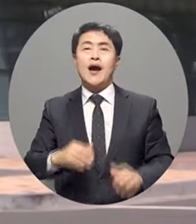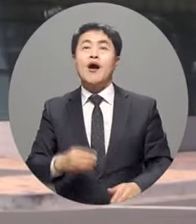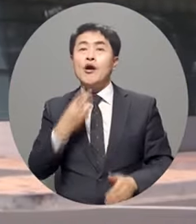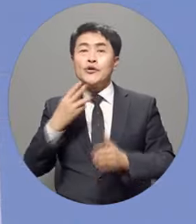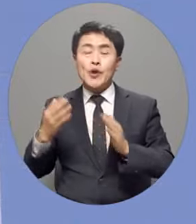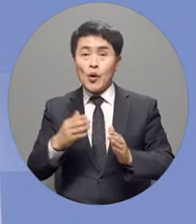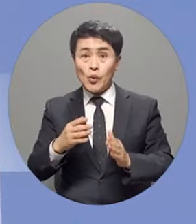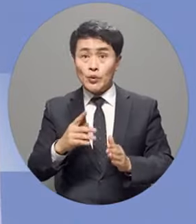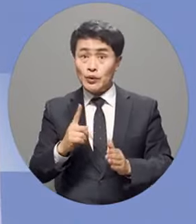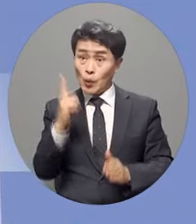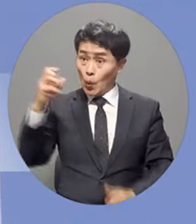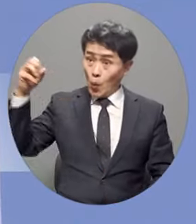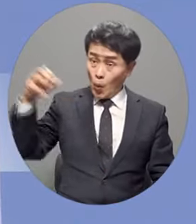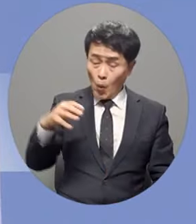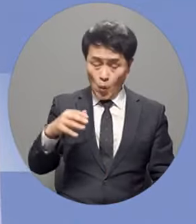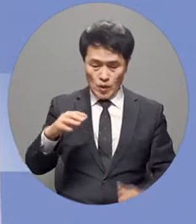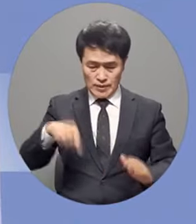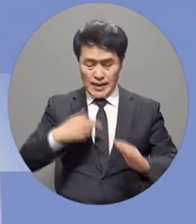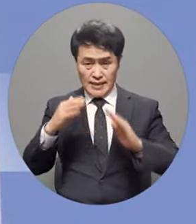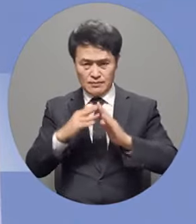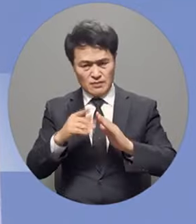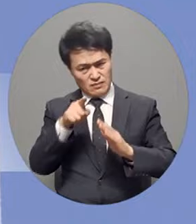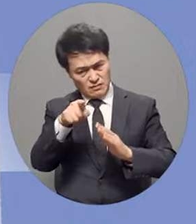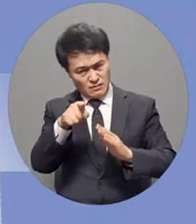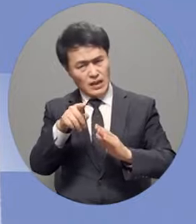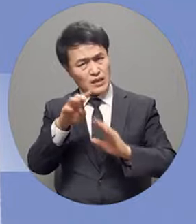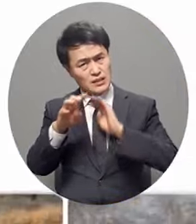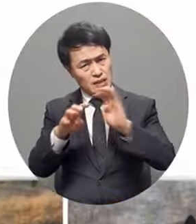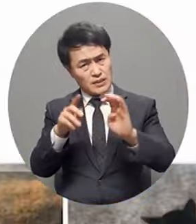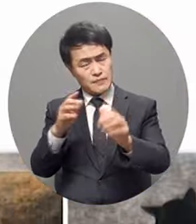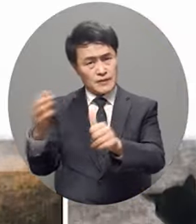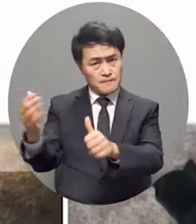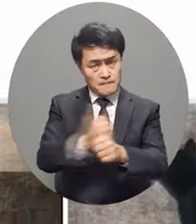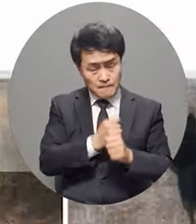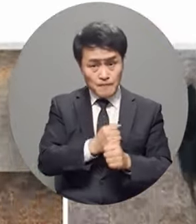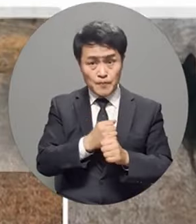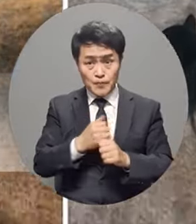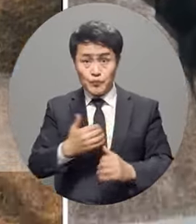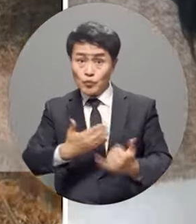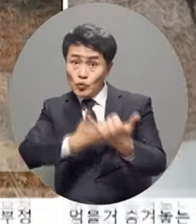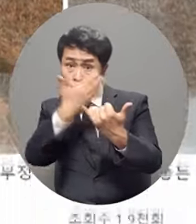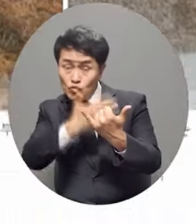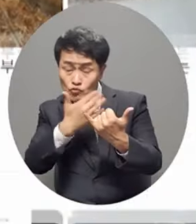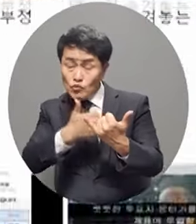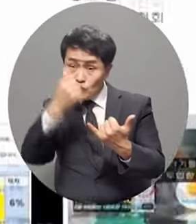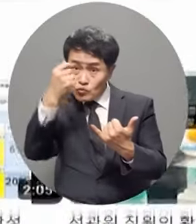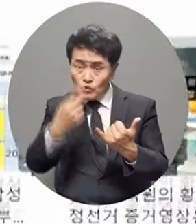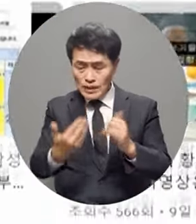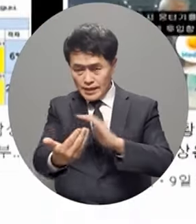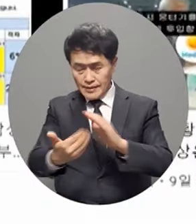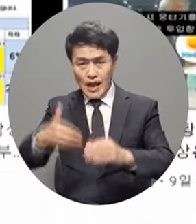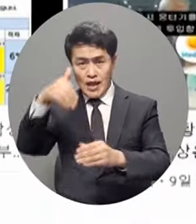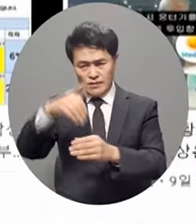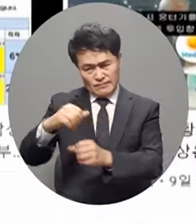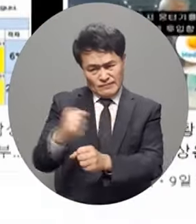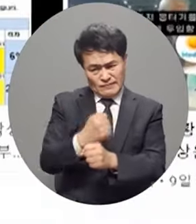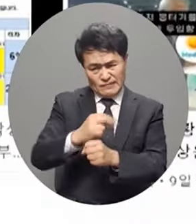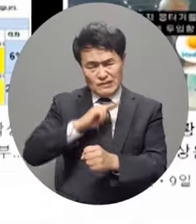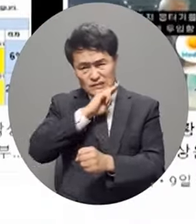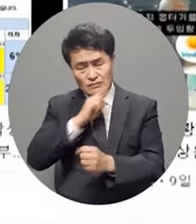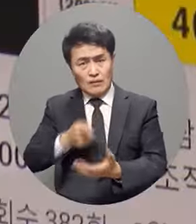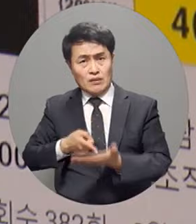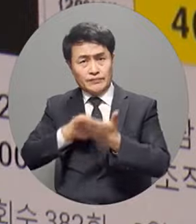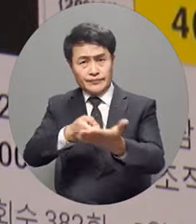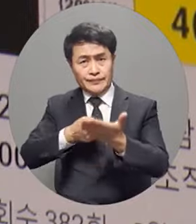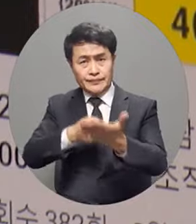자택에서 용의자인 40대 남성을 붙잡았습니다 남성은 유튜브 등에서 수년간 사전 투표 조작 의혹 등을 제기해